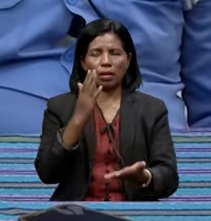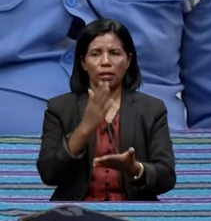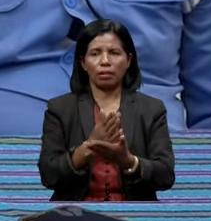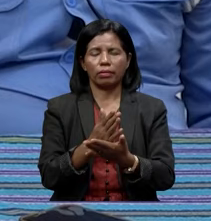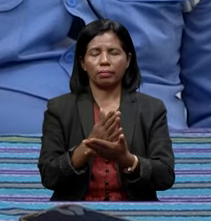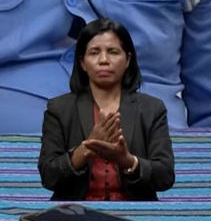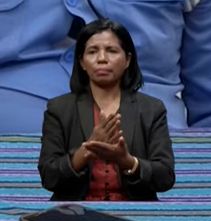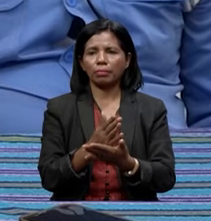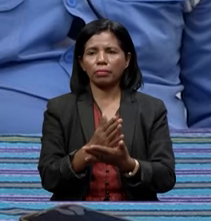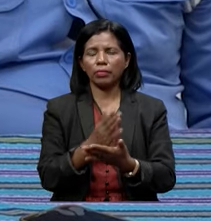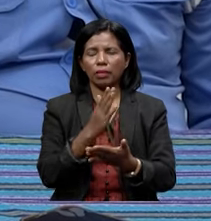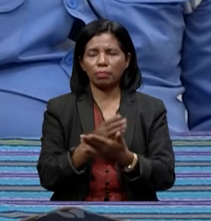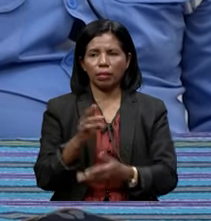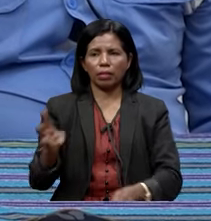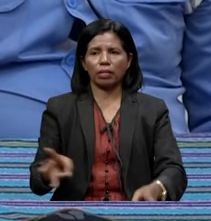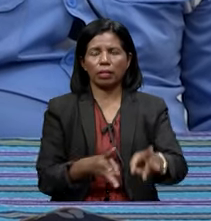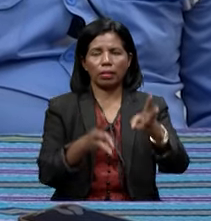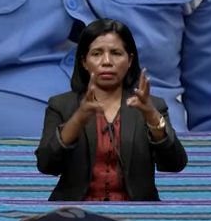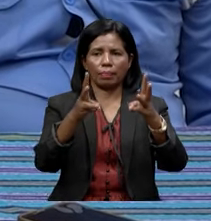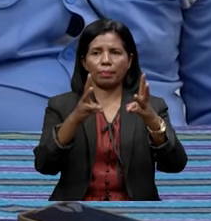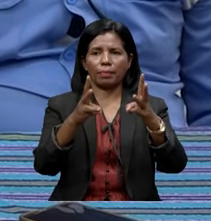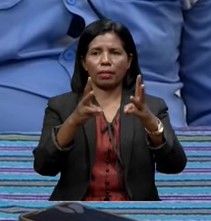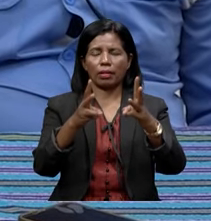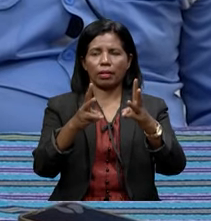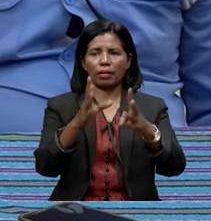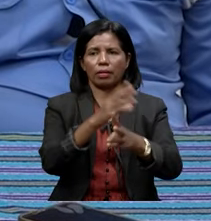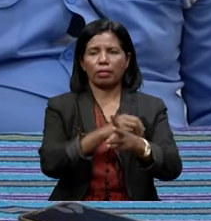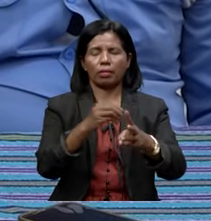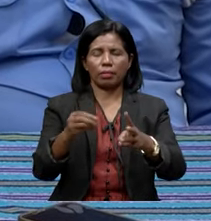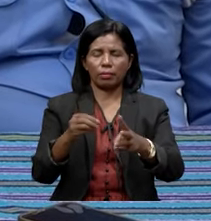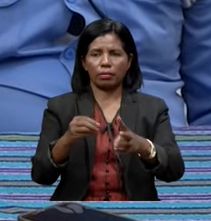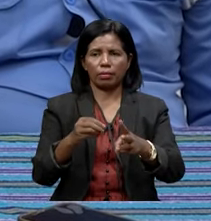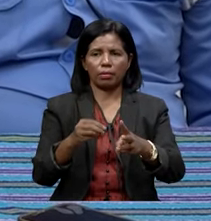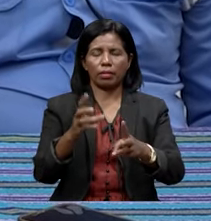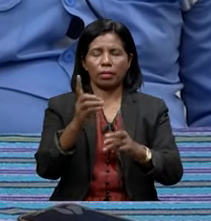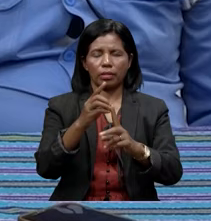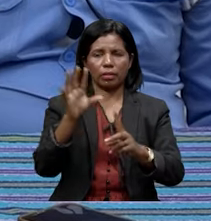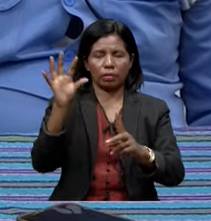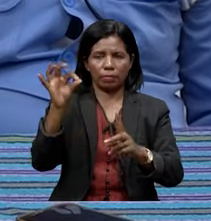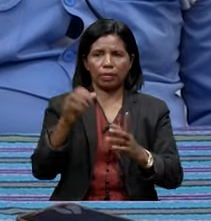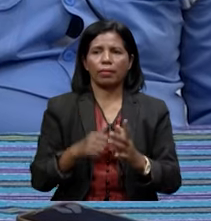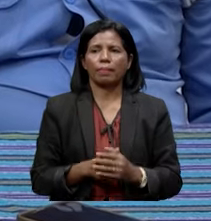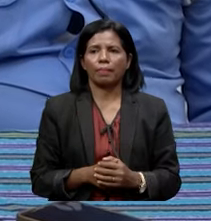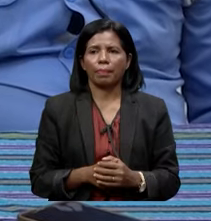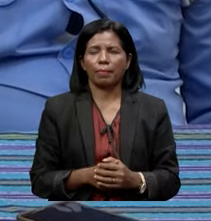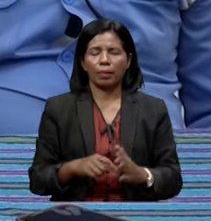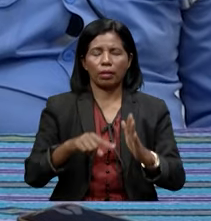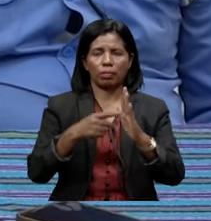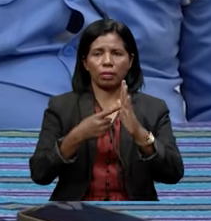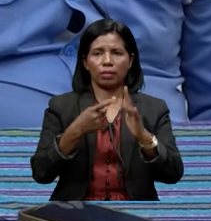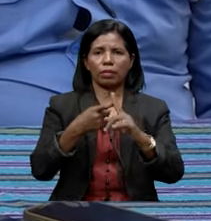iha dalang, dalang nebe maka protokolu iha dia novi, hau si